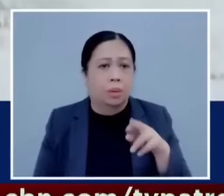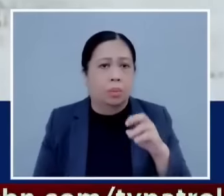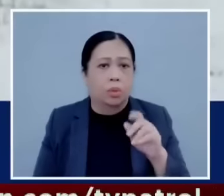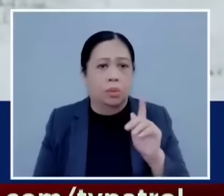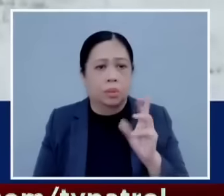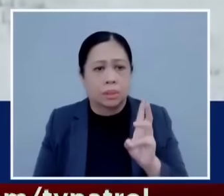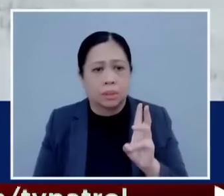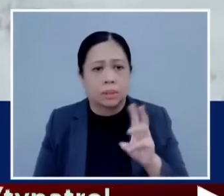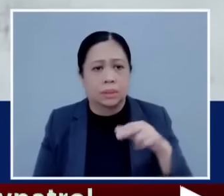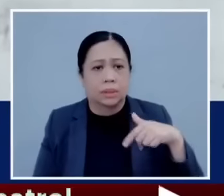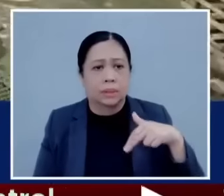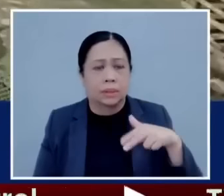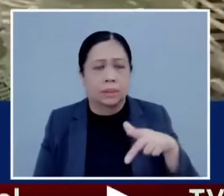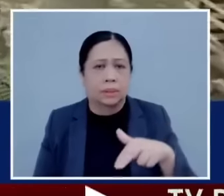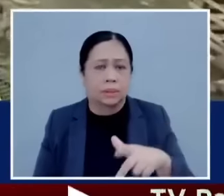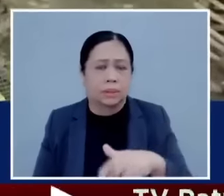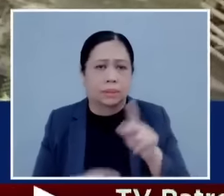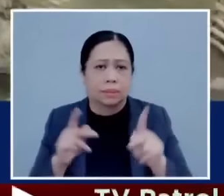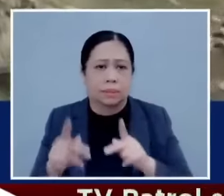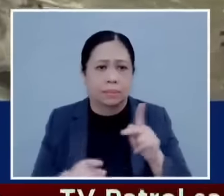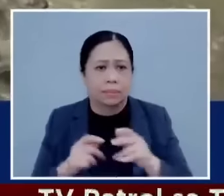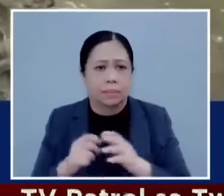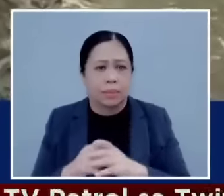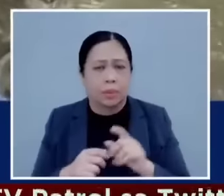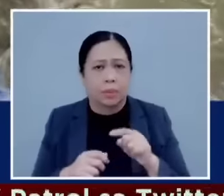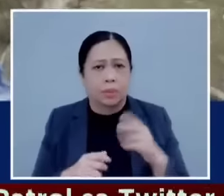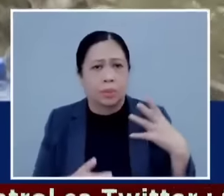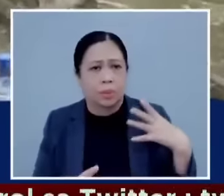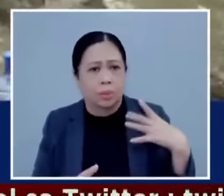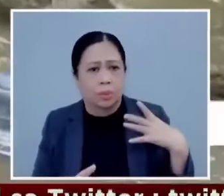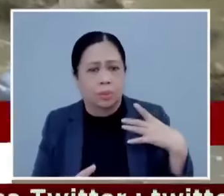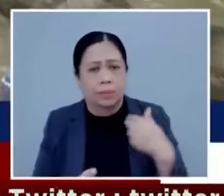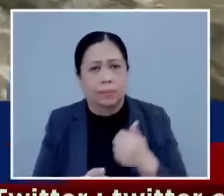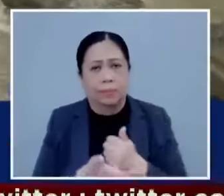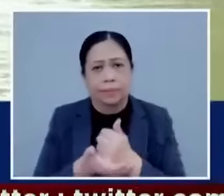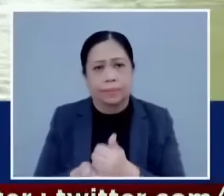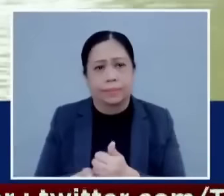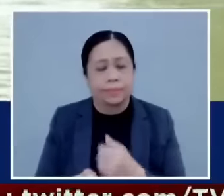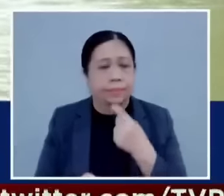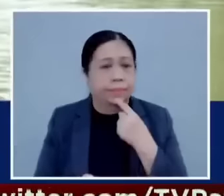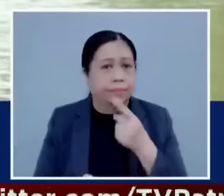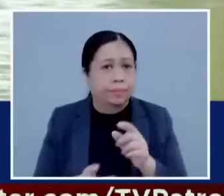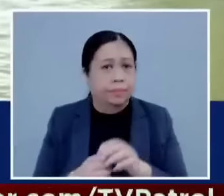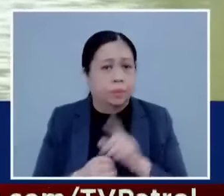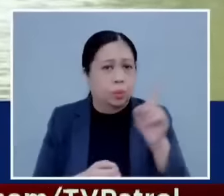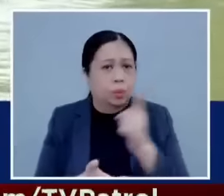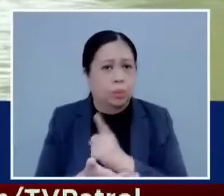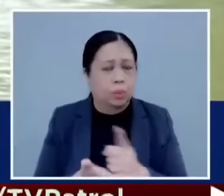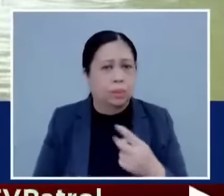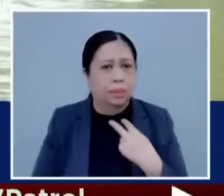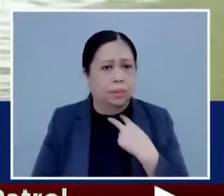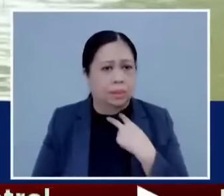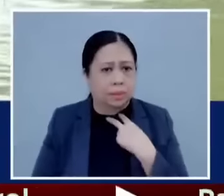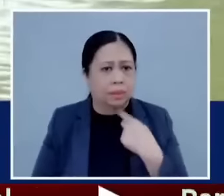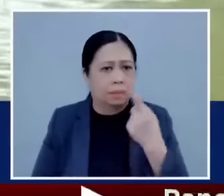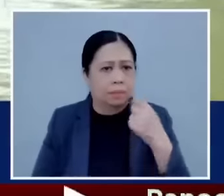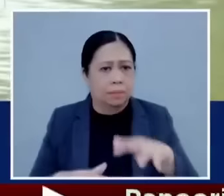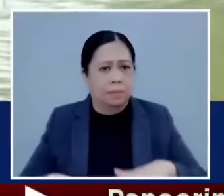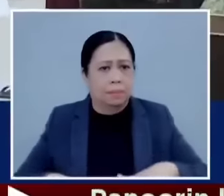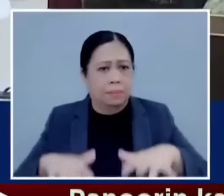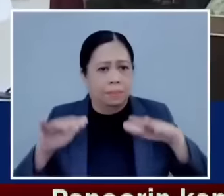ng 1 kilometro sa baha ang mga tao para mag-abang ng relief goods. Anila, 1 linggo silang na-stranded dahil sa taas ng baha